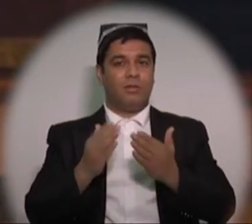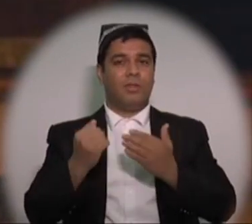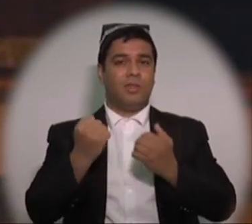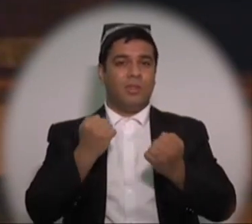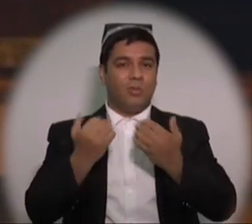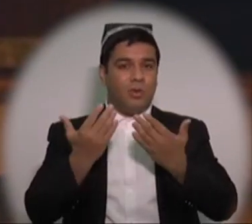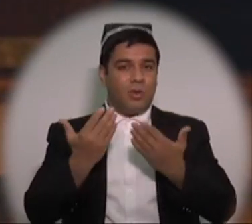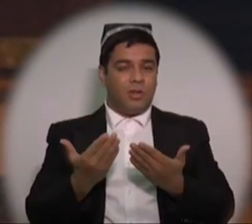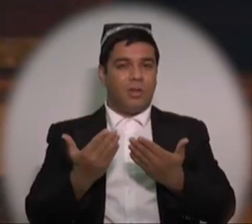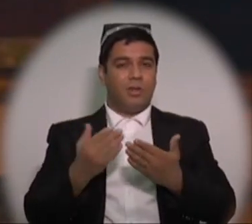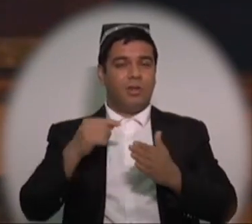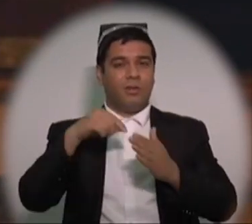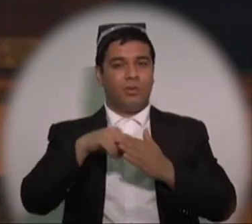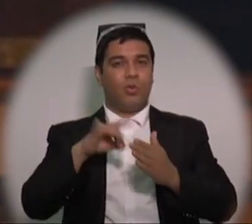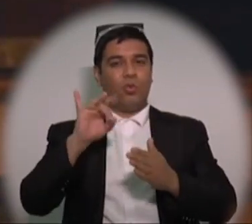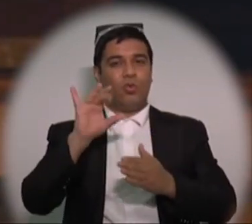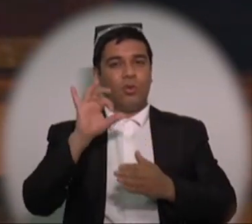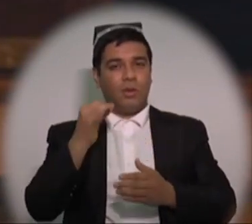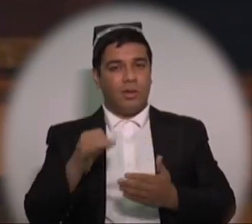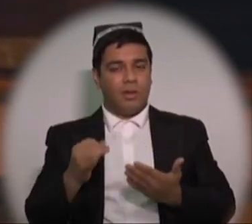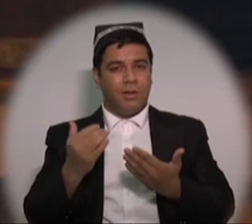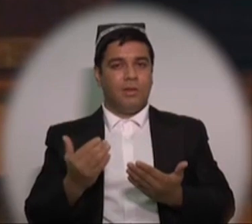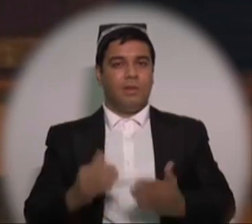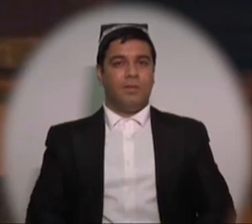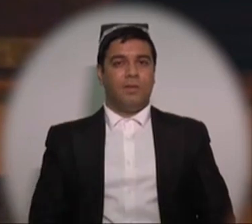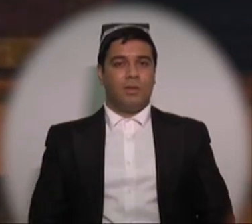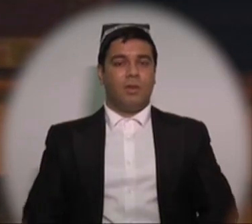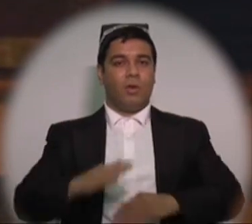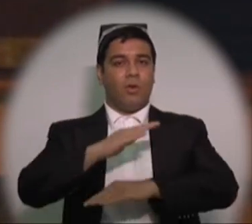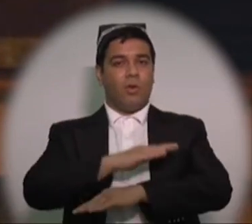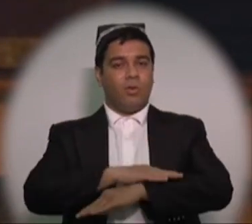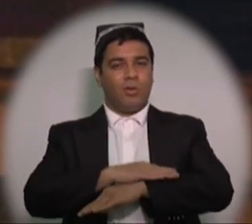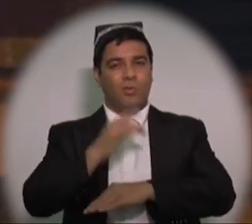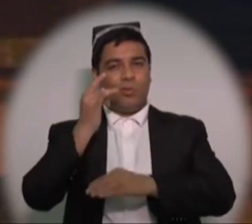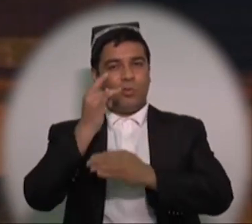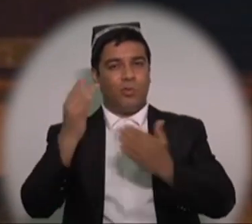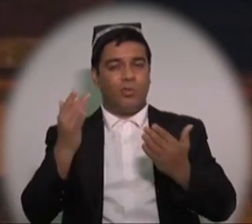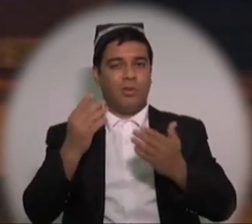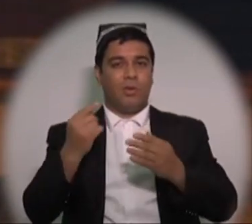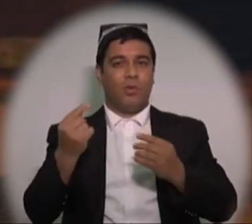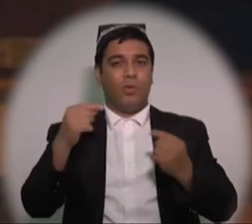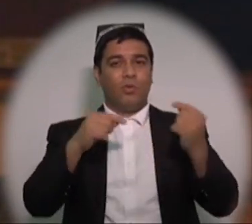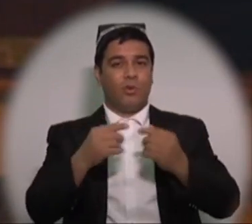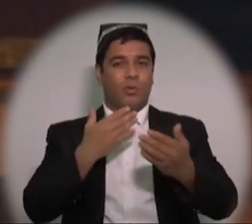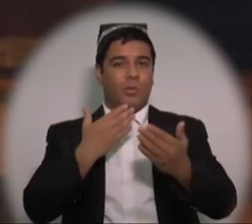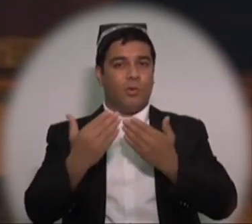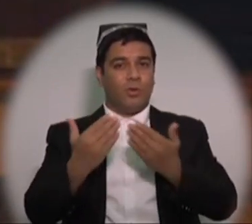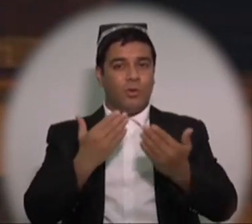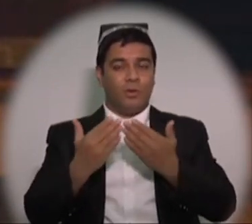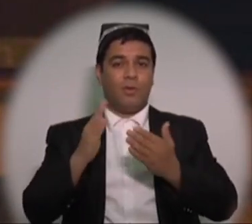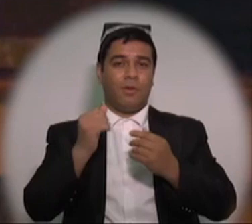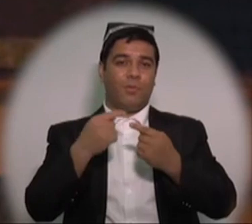Cismani manada hem, ruhi manavi manada hem, adab, ahlak, özara